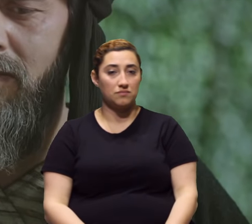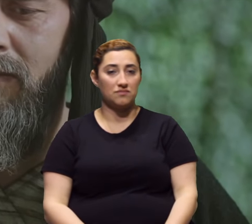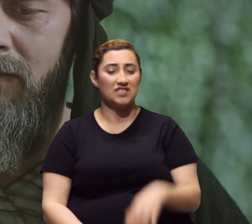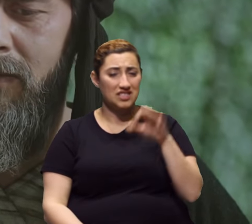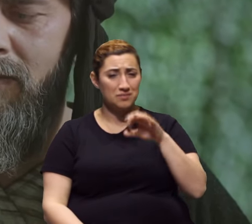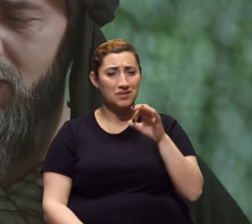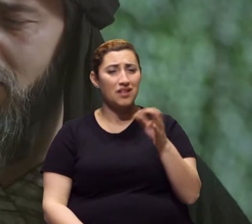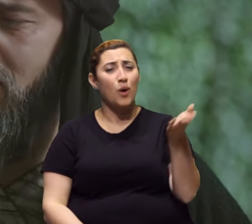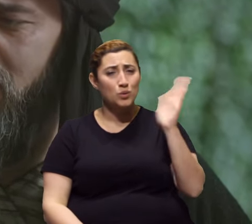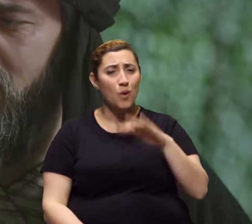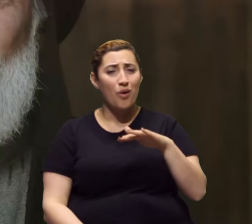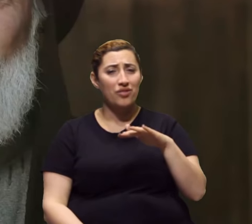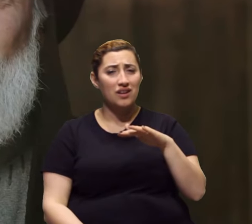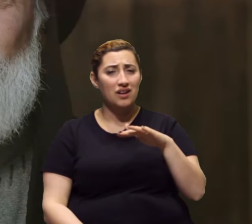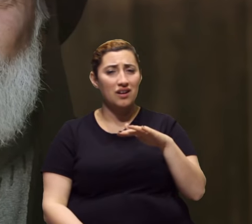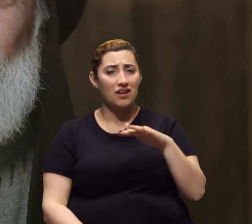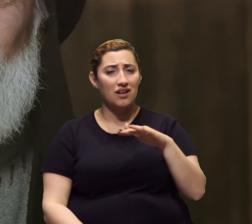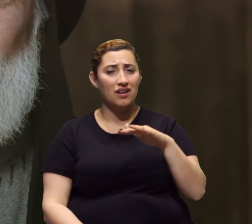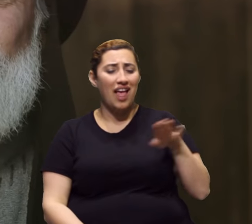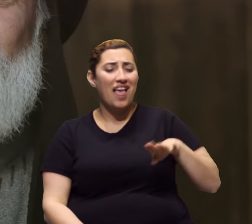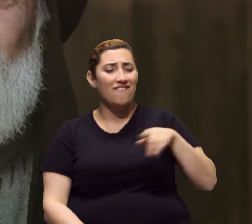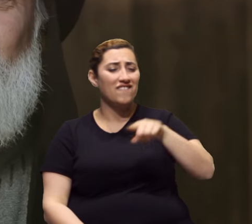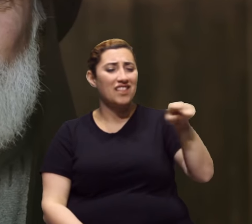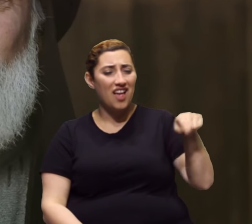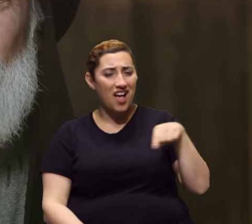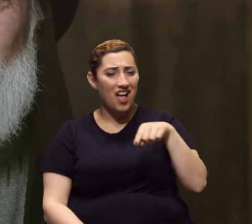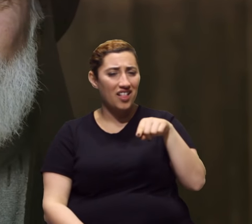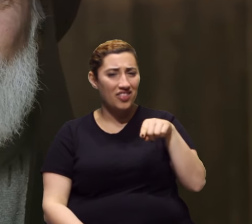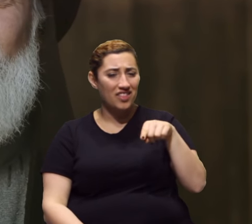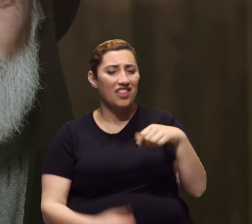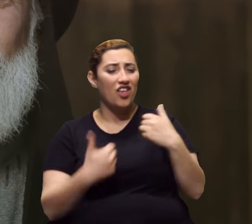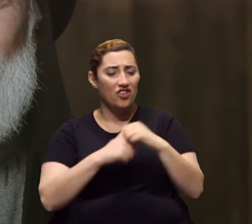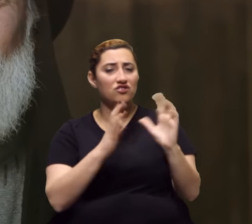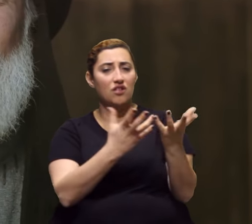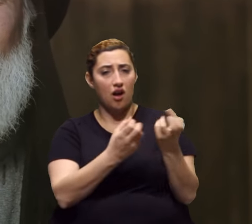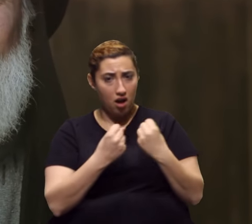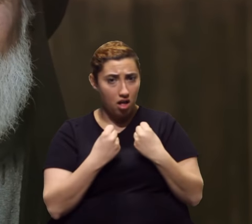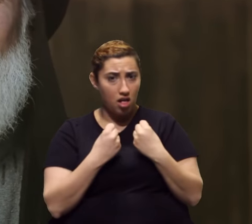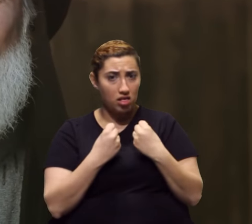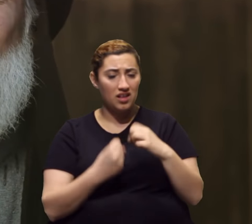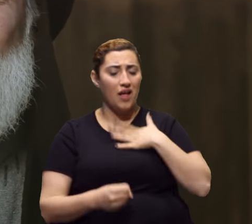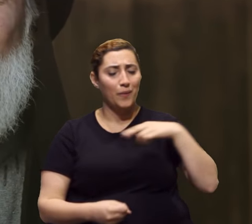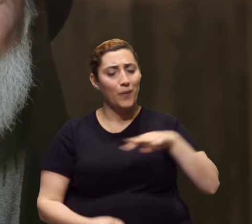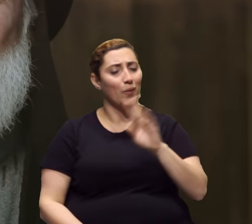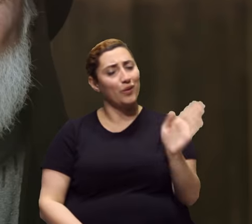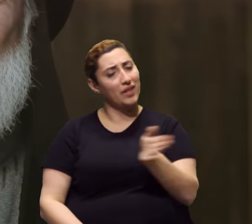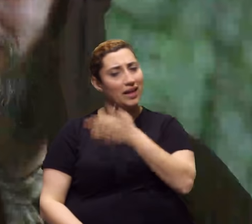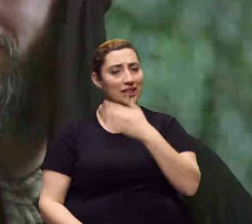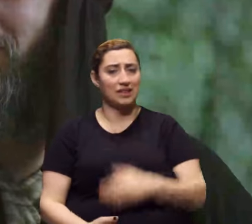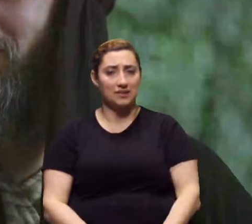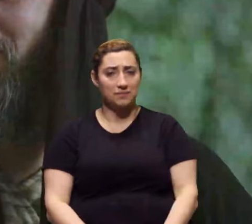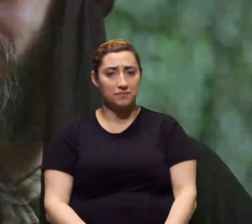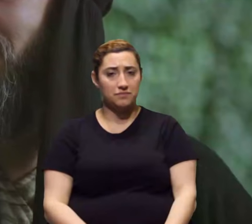İmden tez yok. Al evladı iyalini. Kendi yolunda